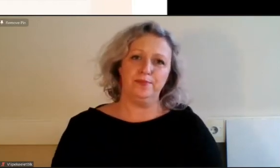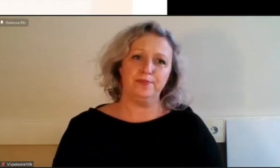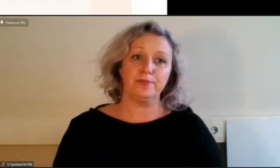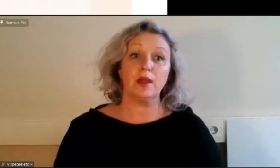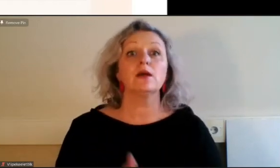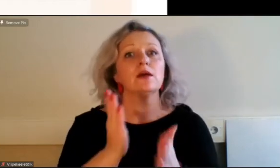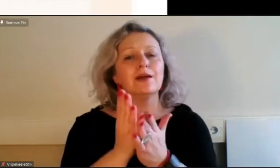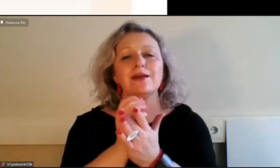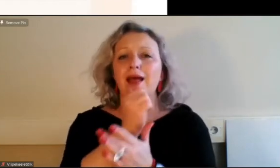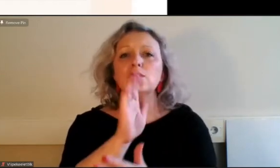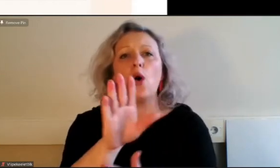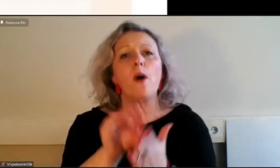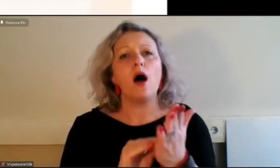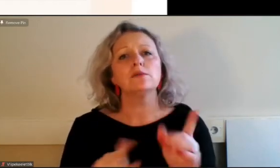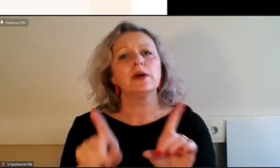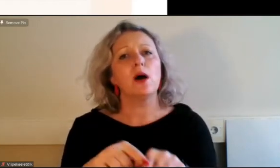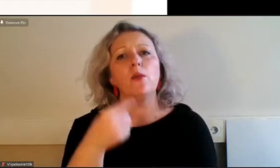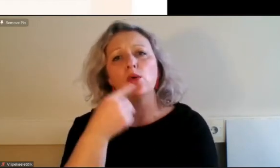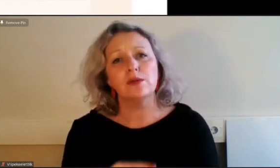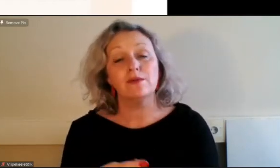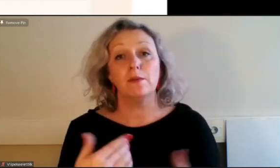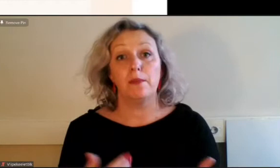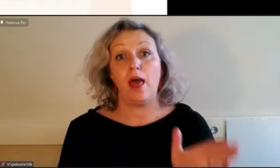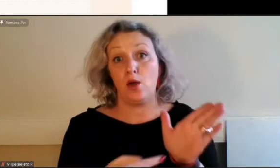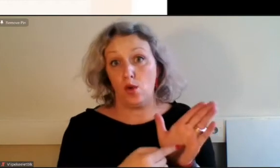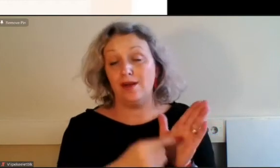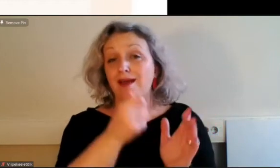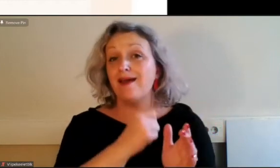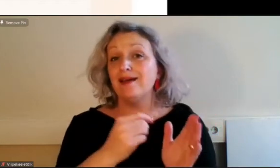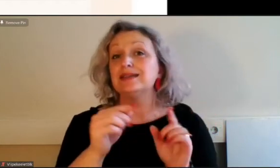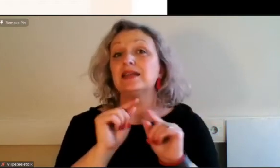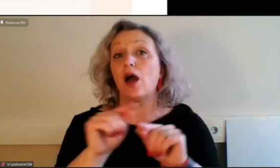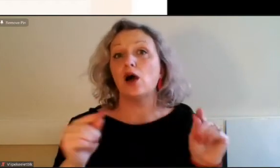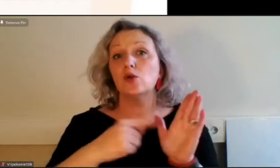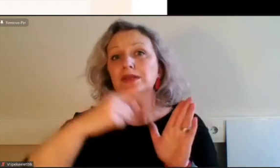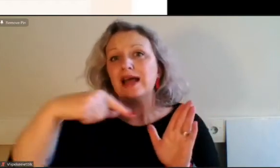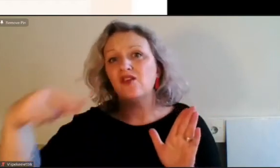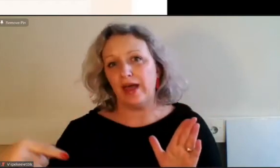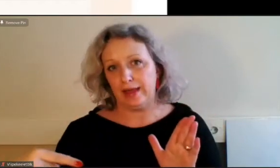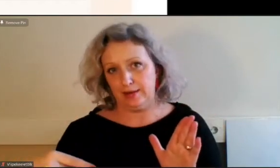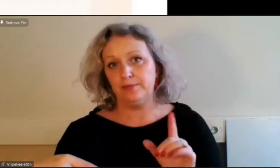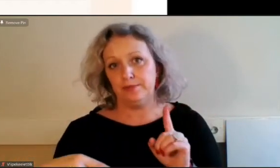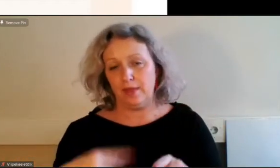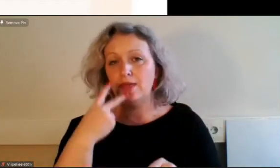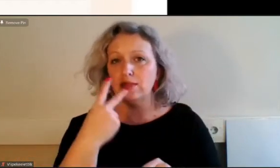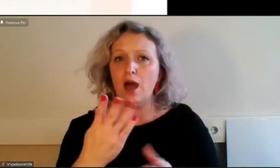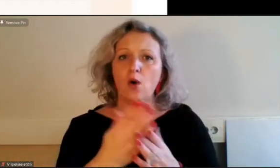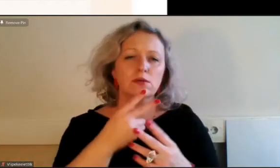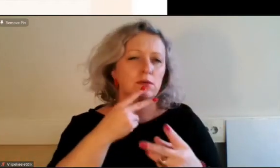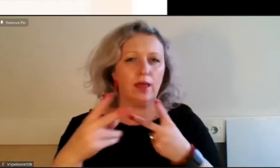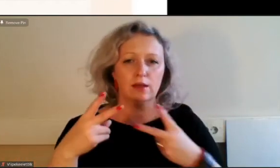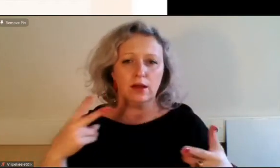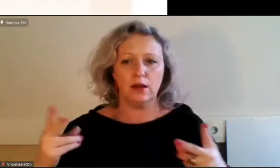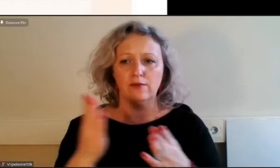AstraZeneca väheneb kiiremini. Kuigi siiski püsib julgelt üle 50% see kaitse